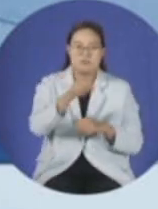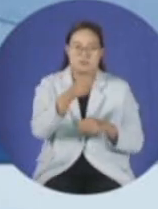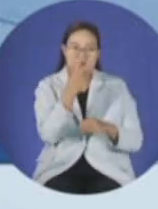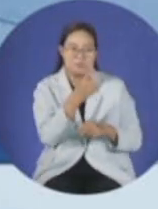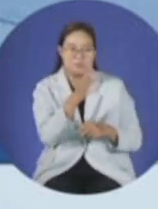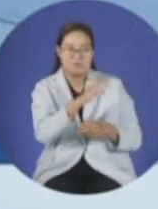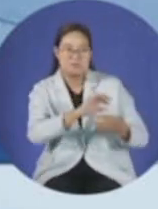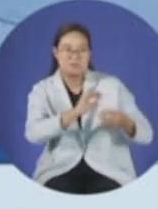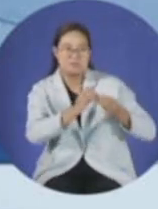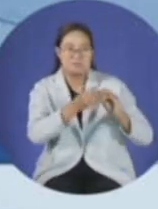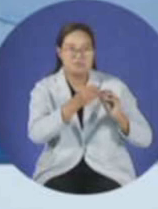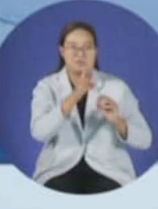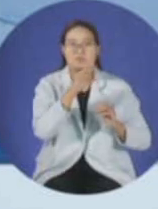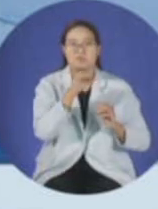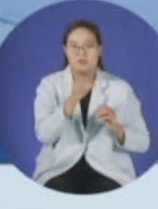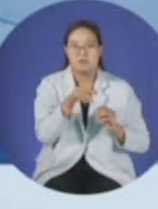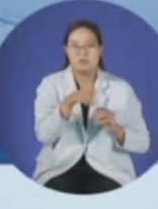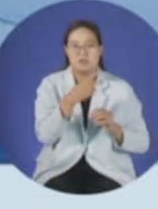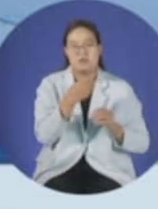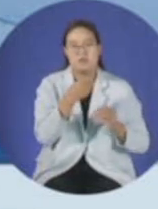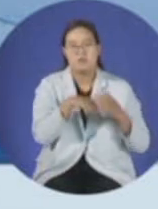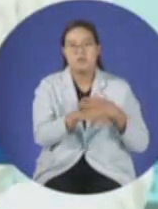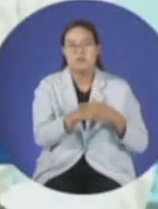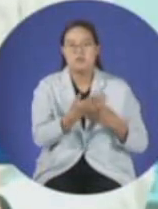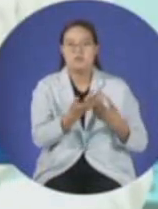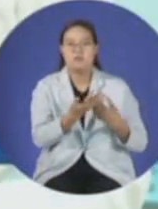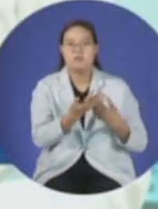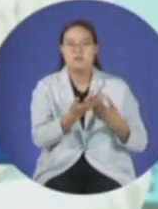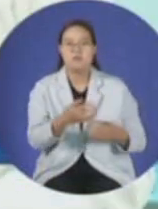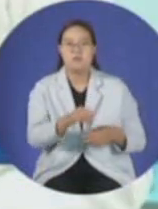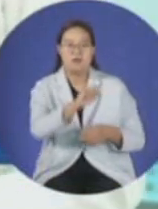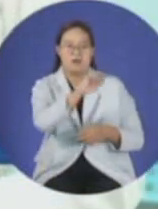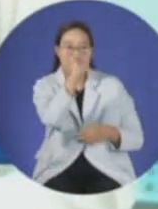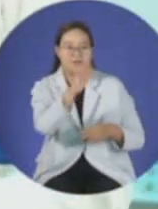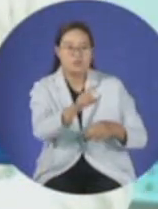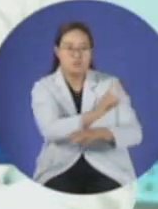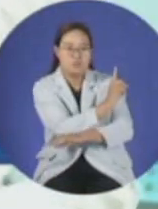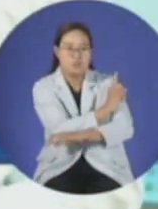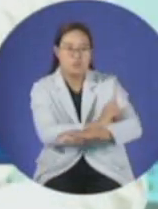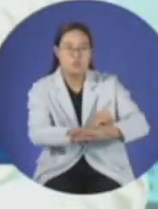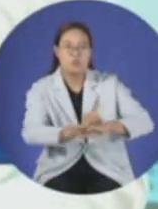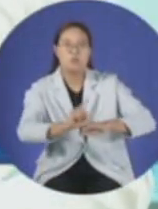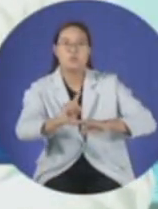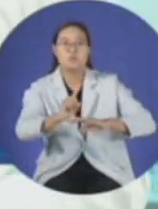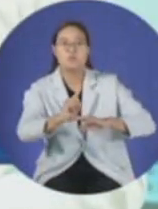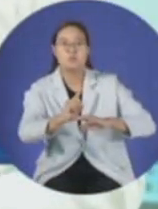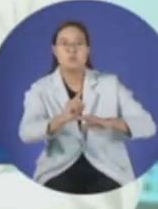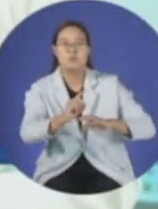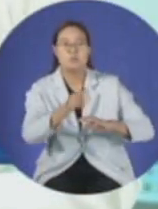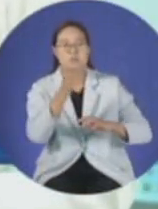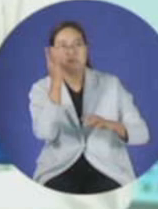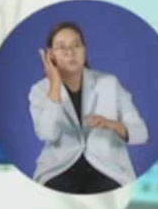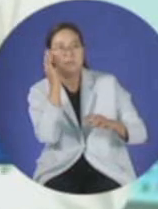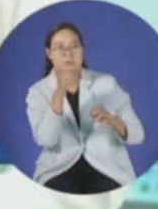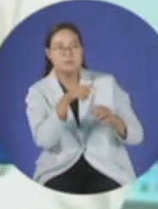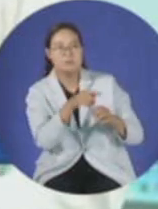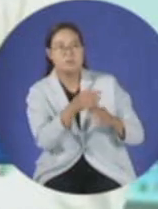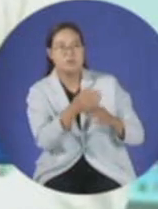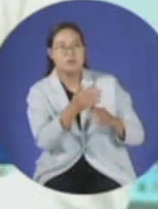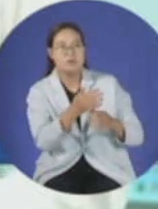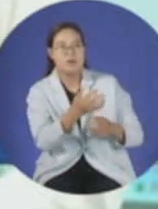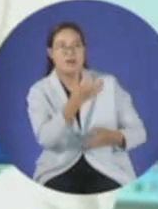ханддаг байсан гэхдээ зэрэг илүү тийм одоо юу гэдэг асуудал дагуур үр дагавраар нь баримжаалсан одоо тийм гал